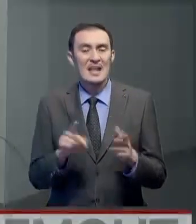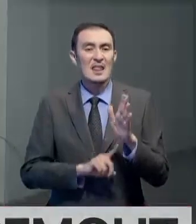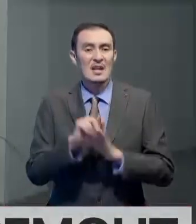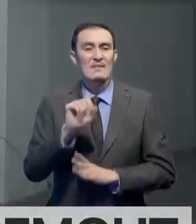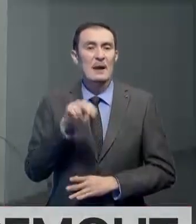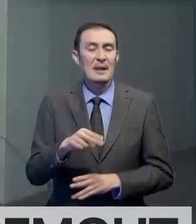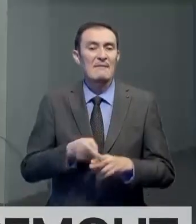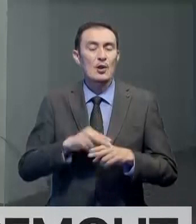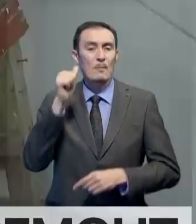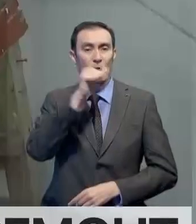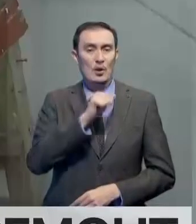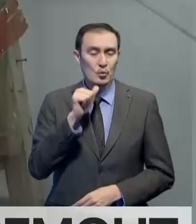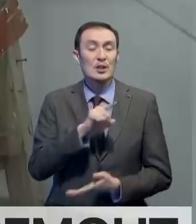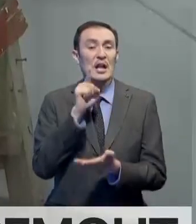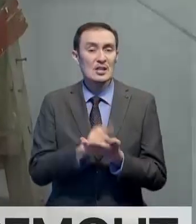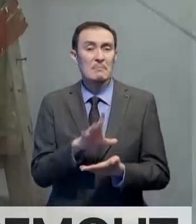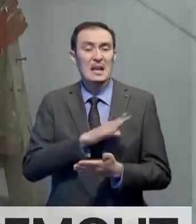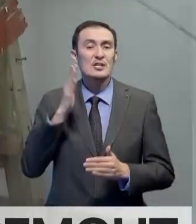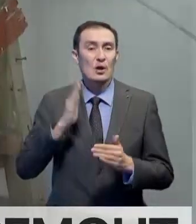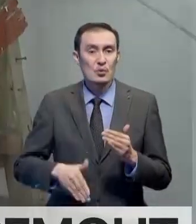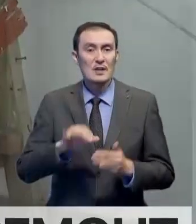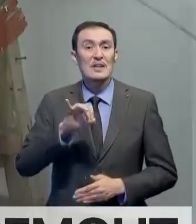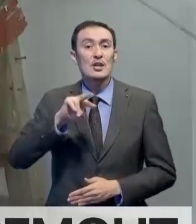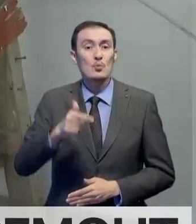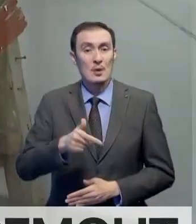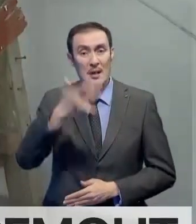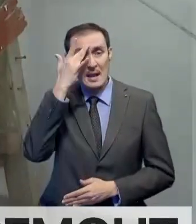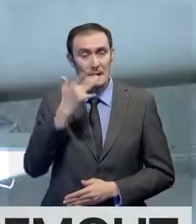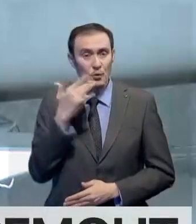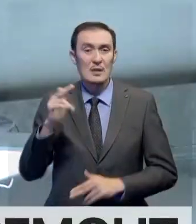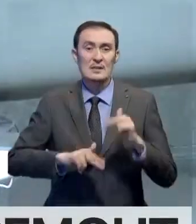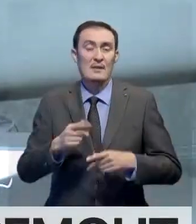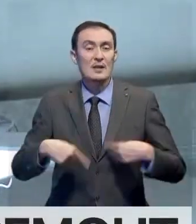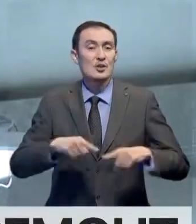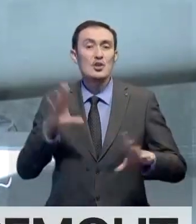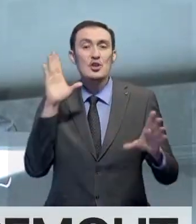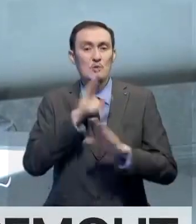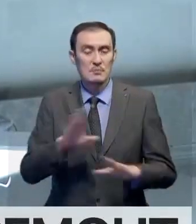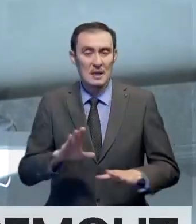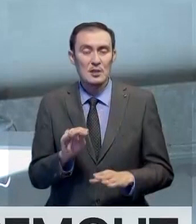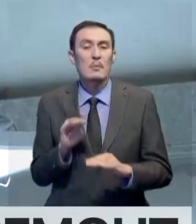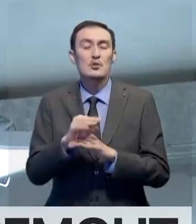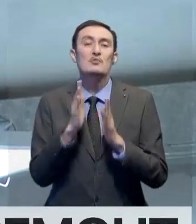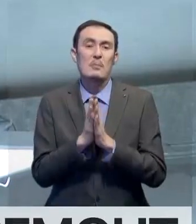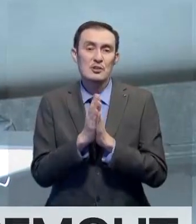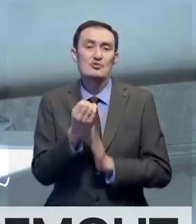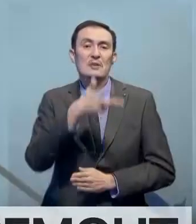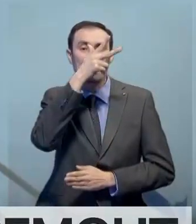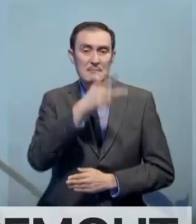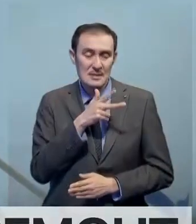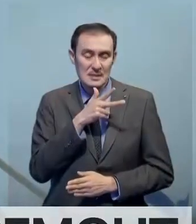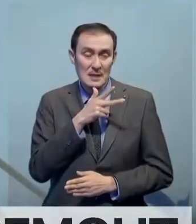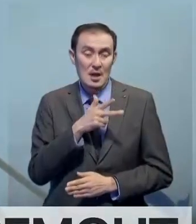начали в апреле этого года и должны были закончить в июле. Но подрядчики не успели и дополнительно попросили еще